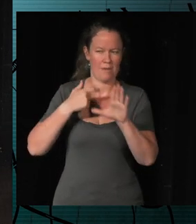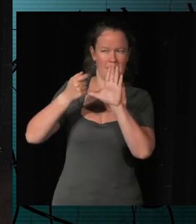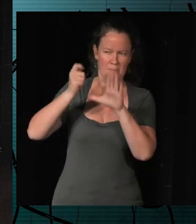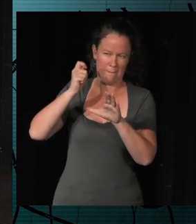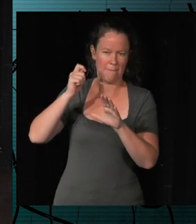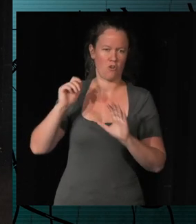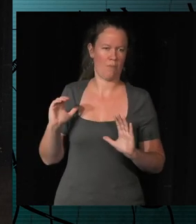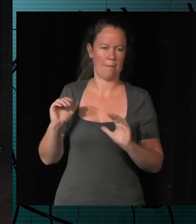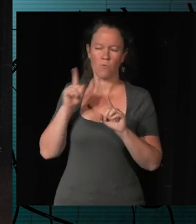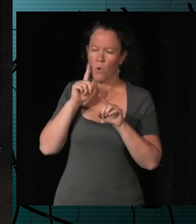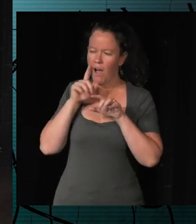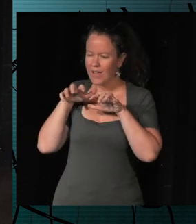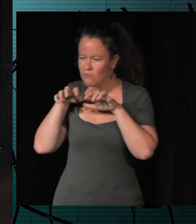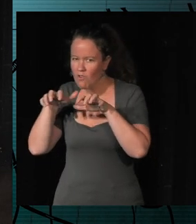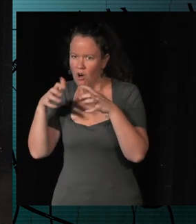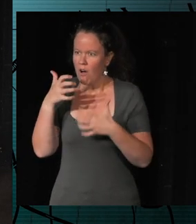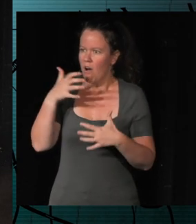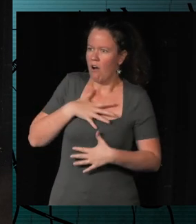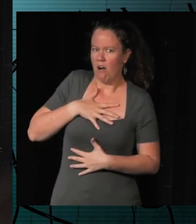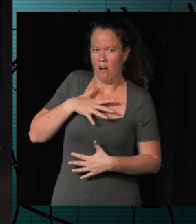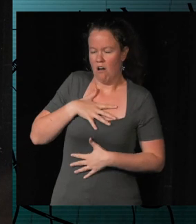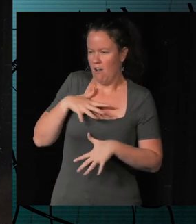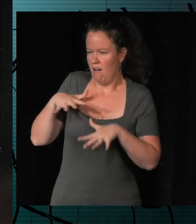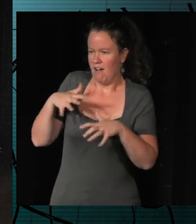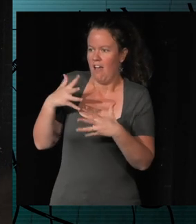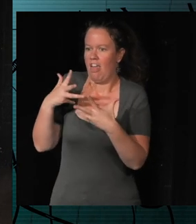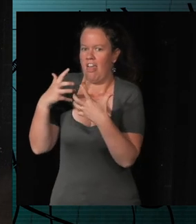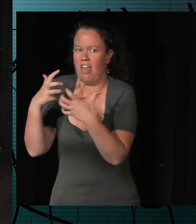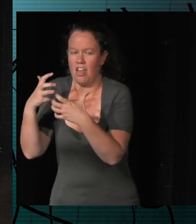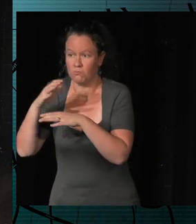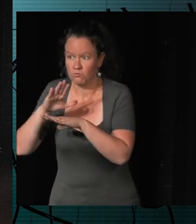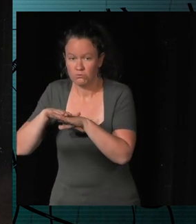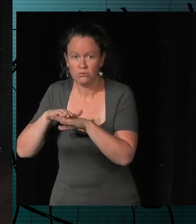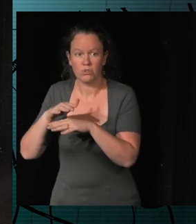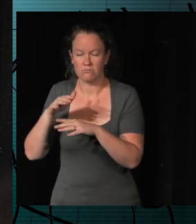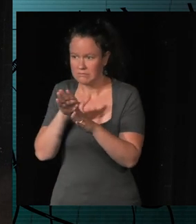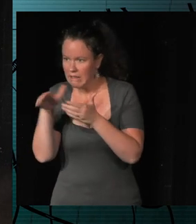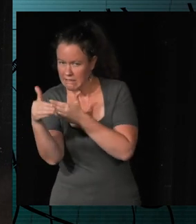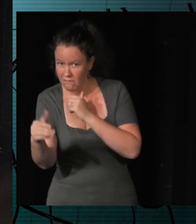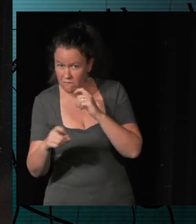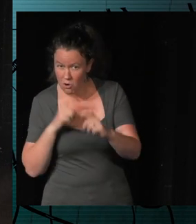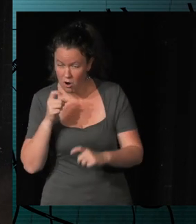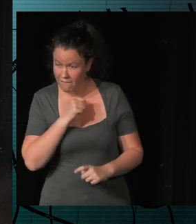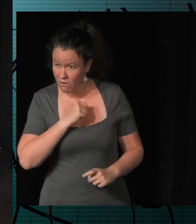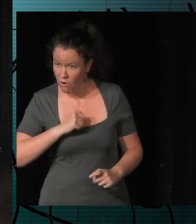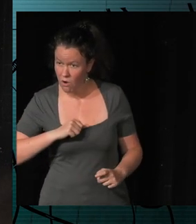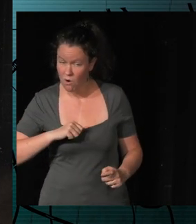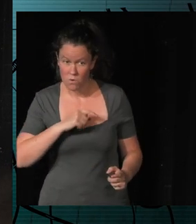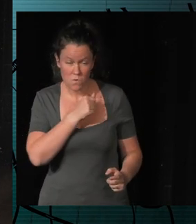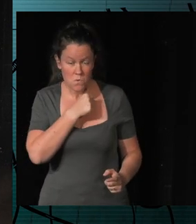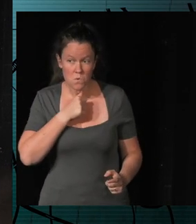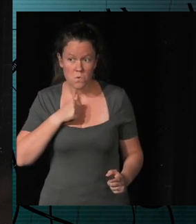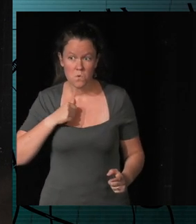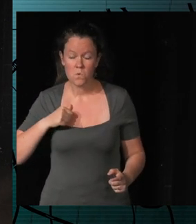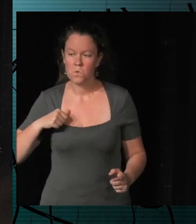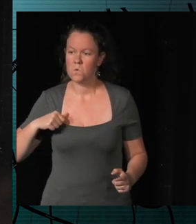très filme d'épouvante fantôme et en fait je m'attendais pas à ce qu'il soit aussi cruel aussi violent aussi enfin qui qui traite de sujet de